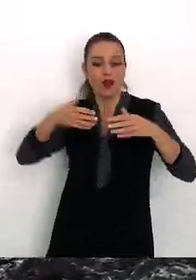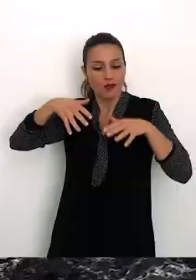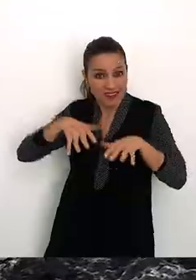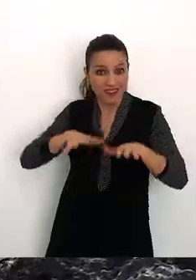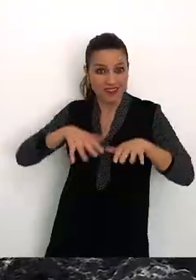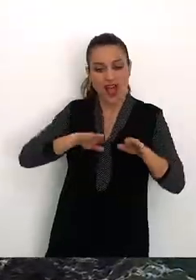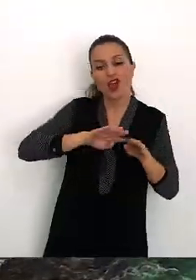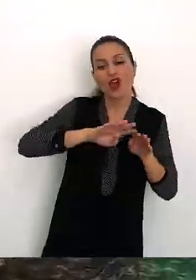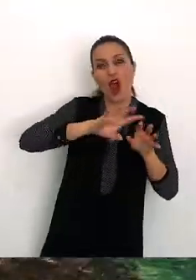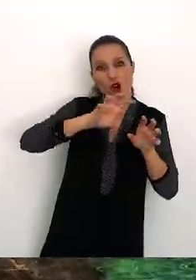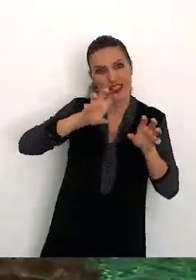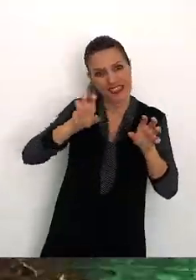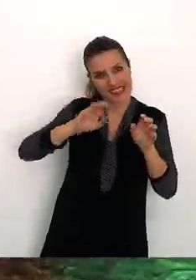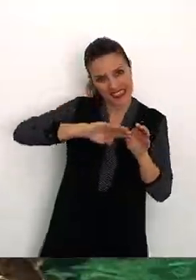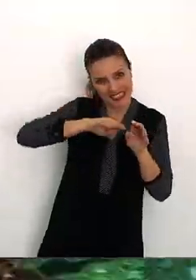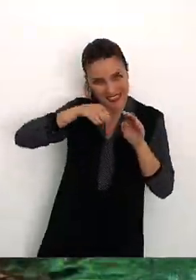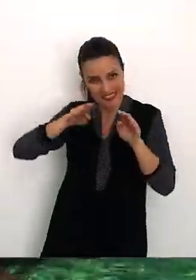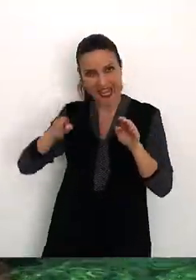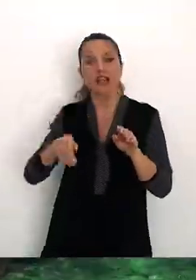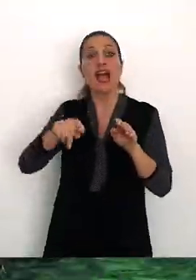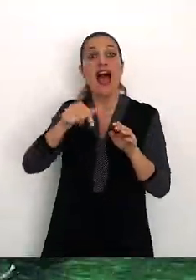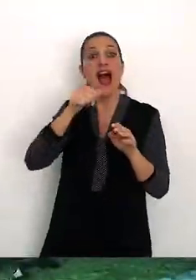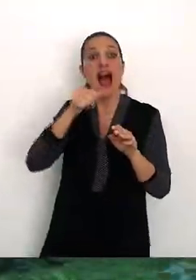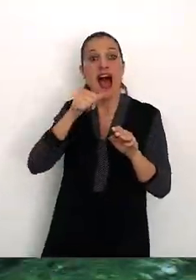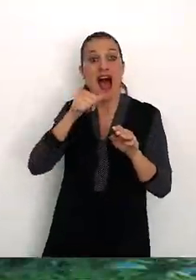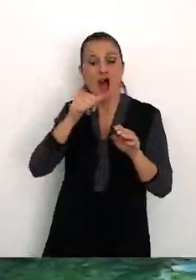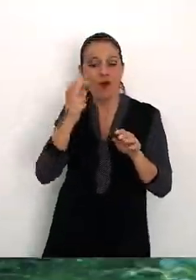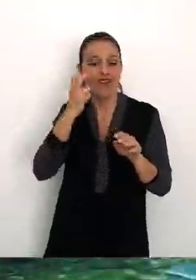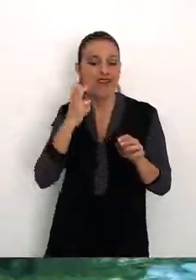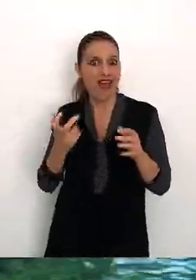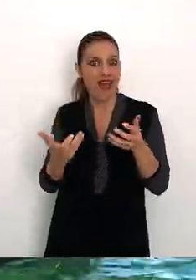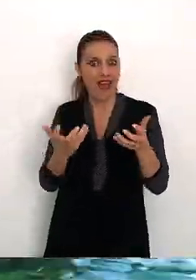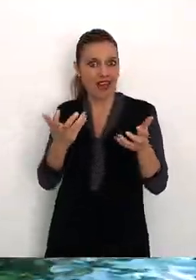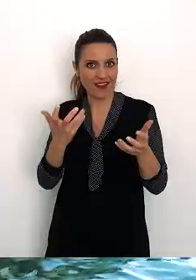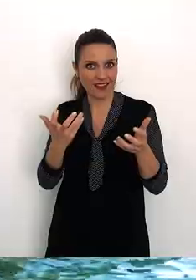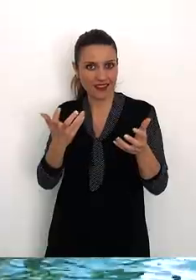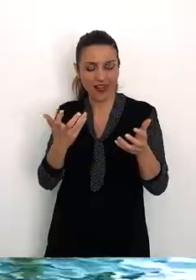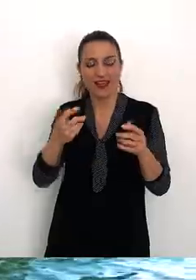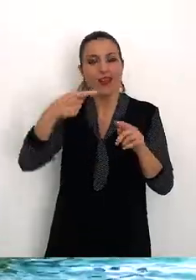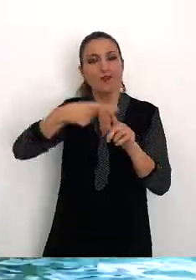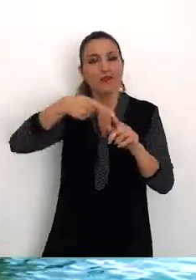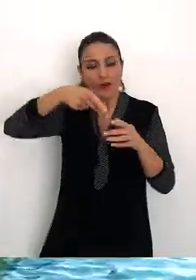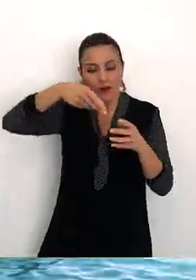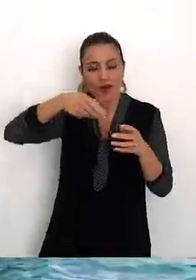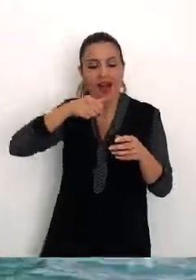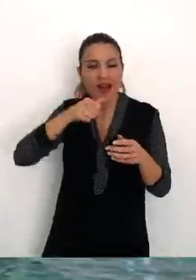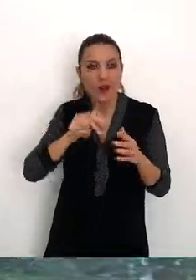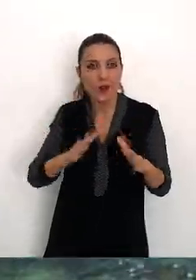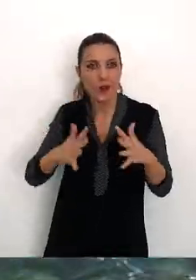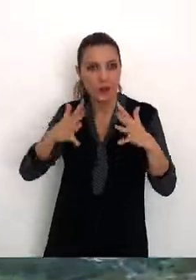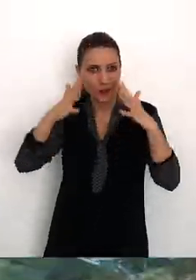alla formazione di piccole grotte, che riverberano il colore smeraldo del fondale cristallino.